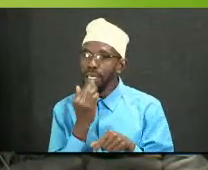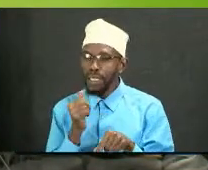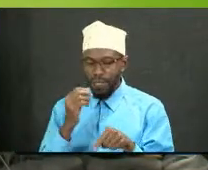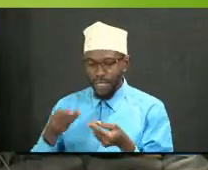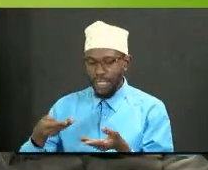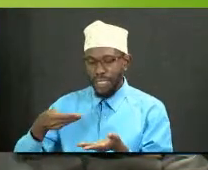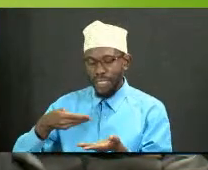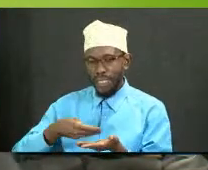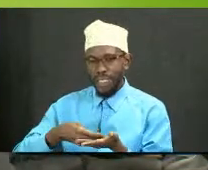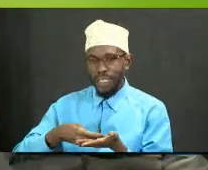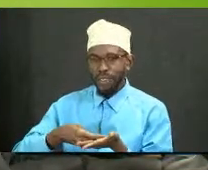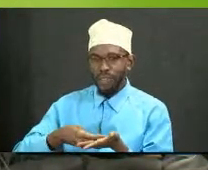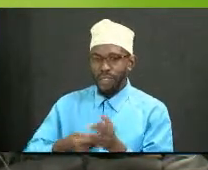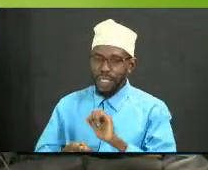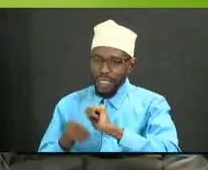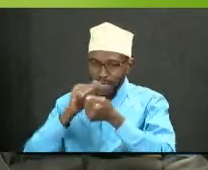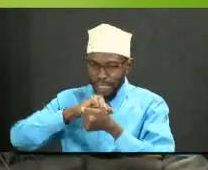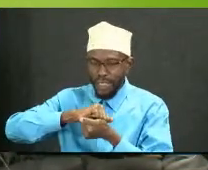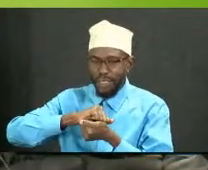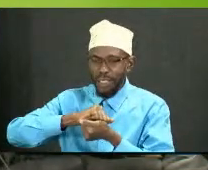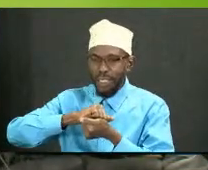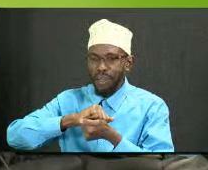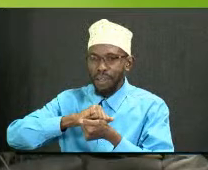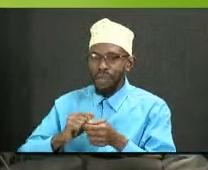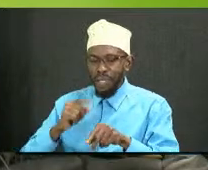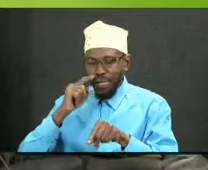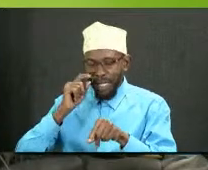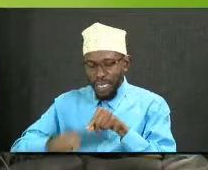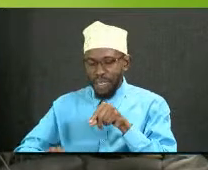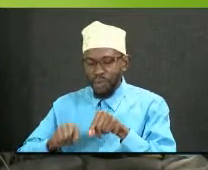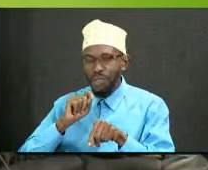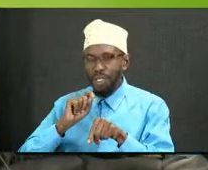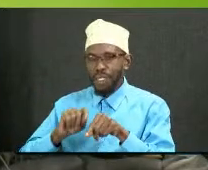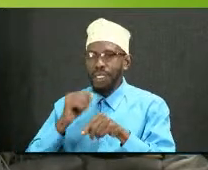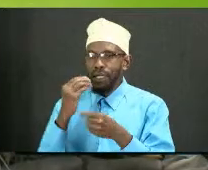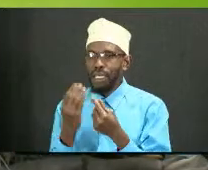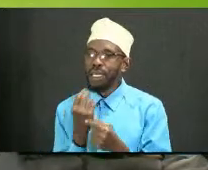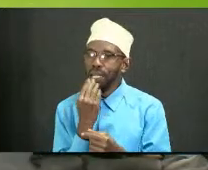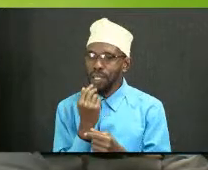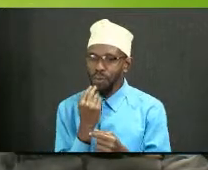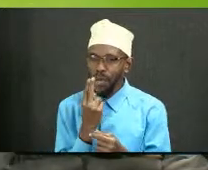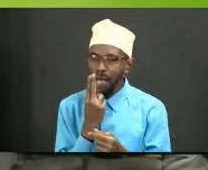change. Alafu inabadilika sasa, inakuwa kiberiti robo, sukari moja na change.